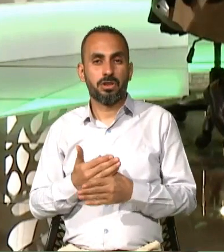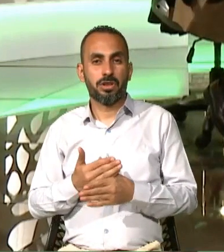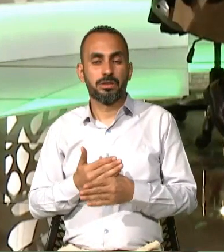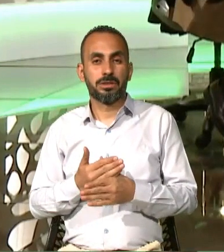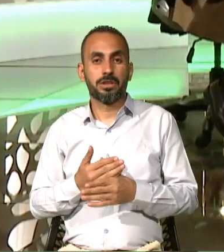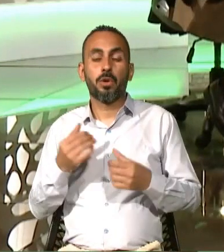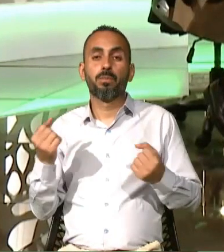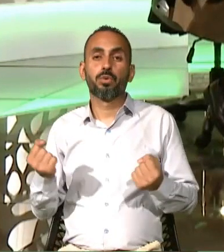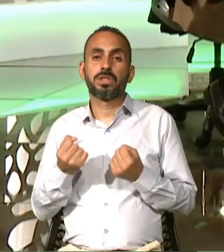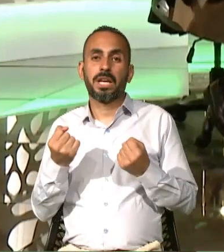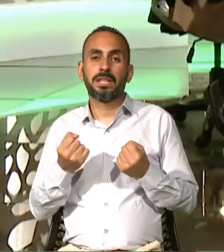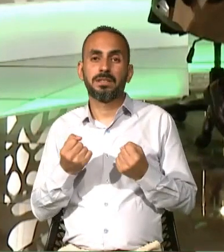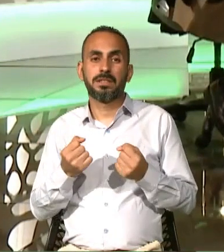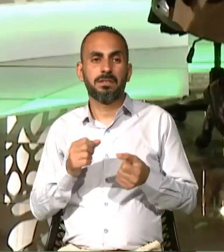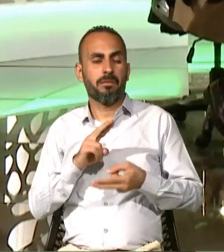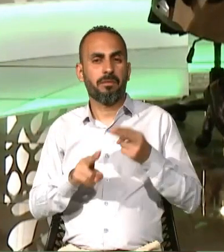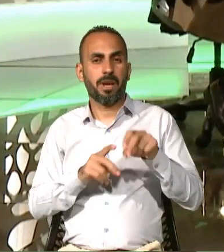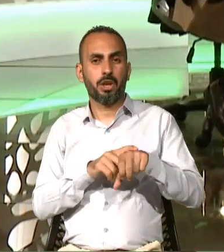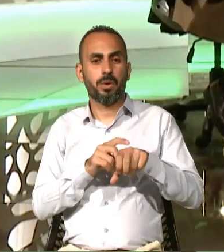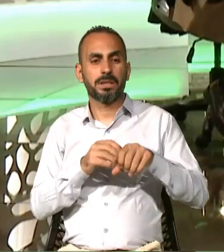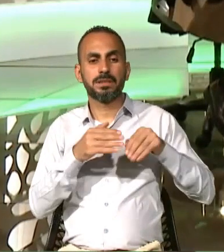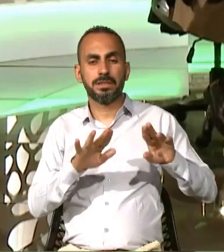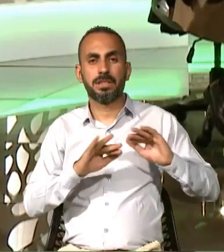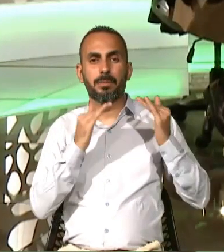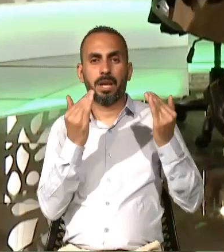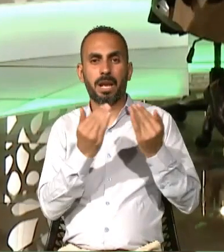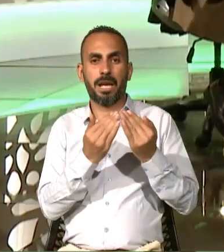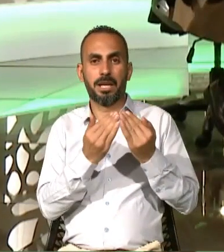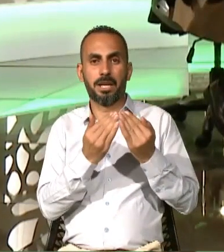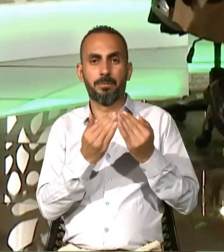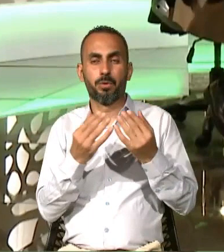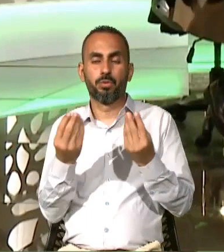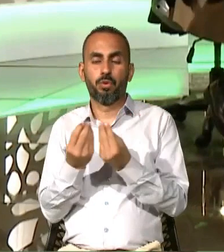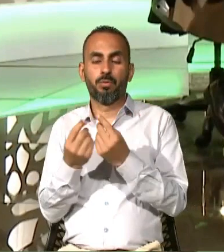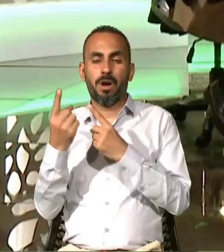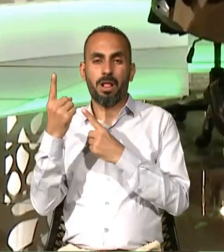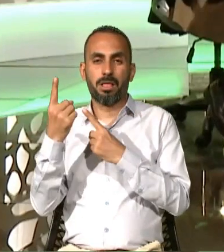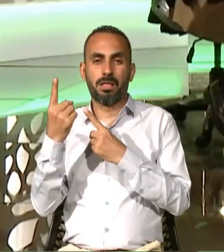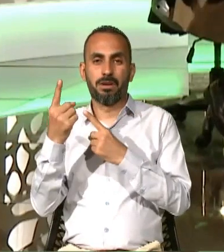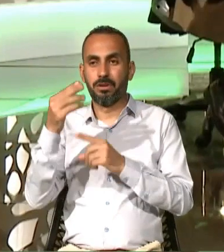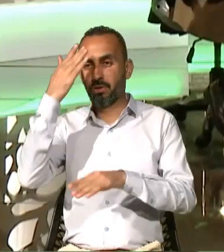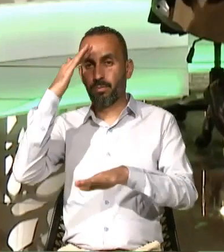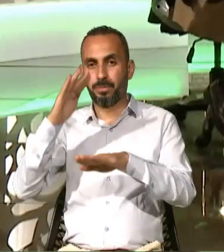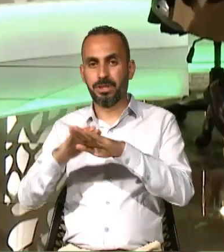فرحانين ومستعدين لسرعه مدينه الرب. فاصلي ربنا يبارككم. شكرا ليك يا اسيس.